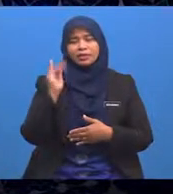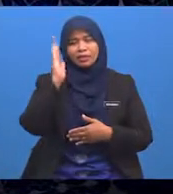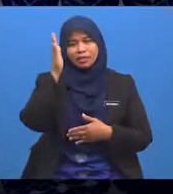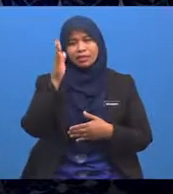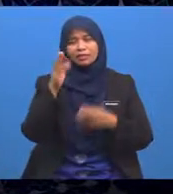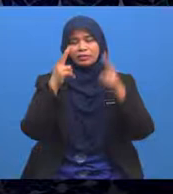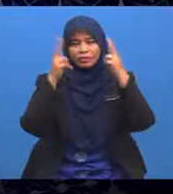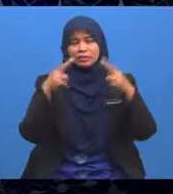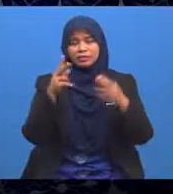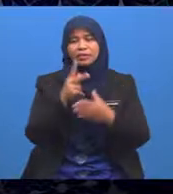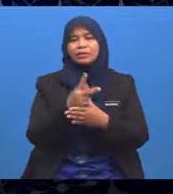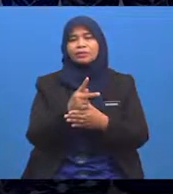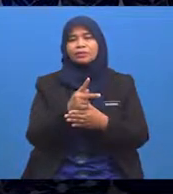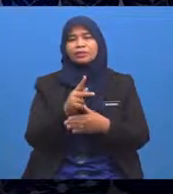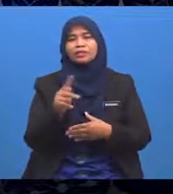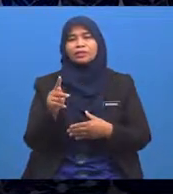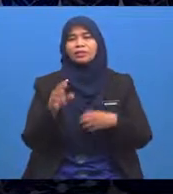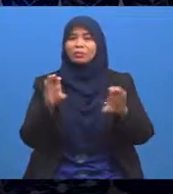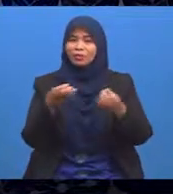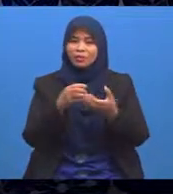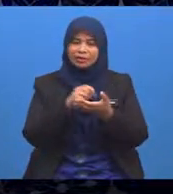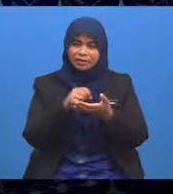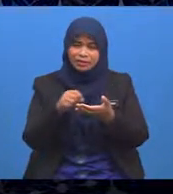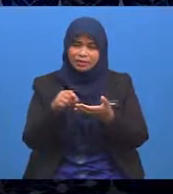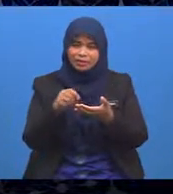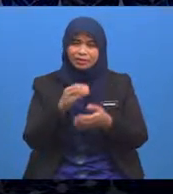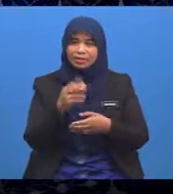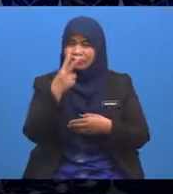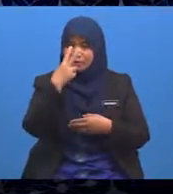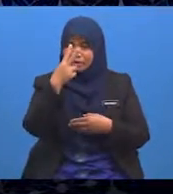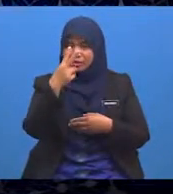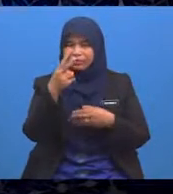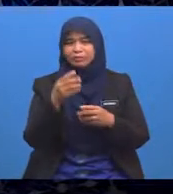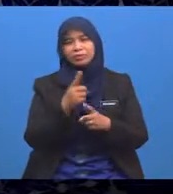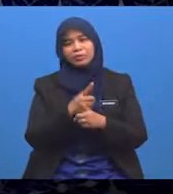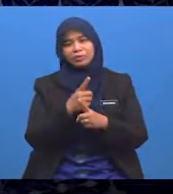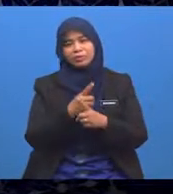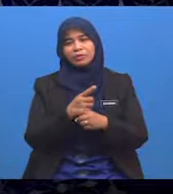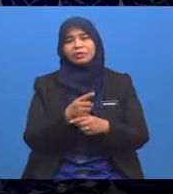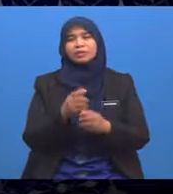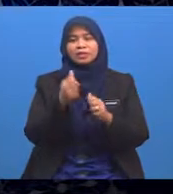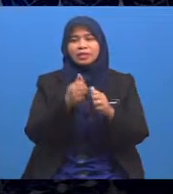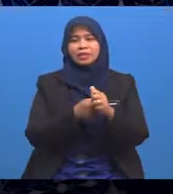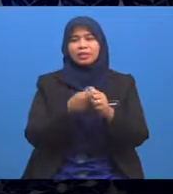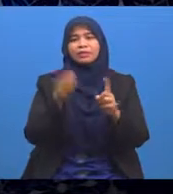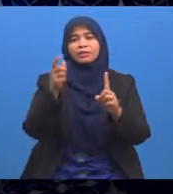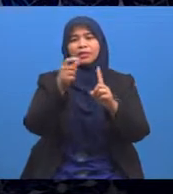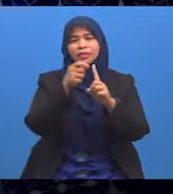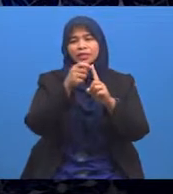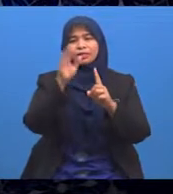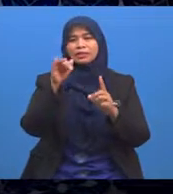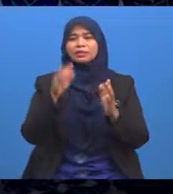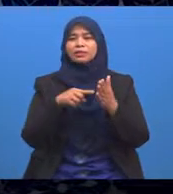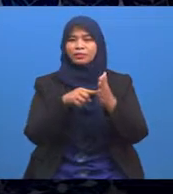ustazah kongsikan. Buat catatan dan perhatikan dengan teliti setiap perkataan yang